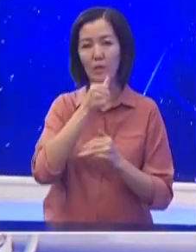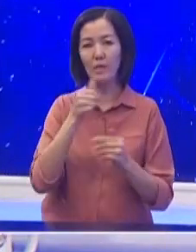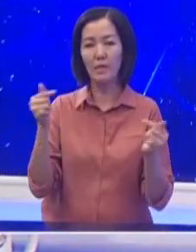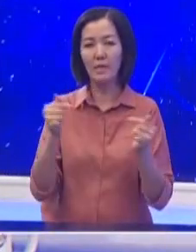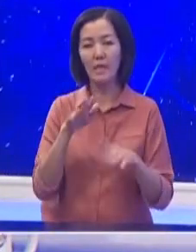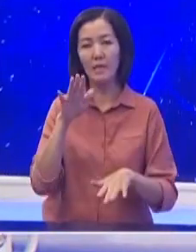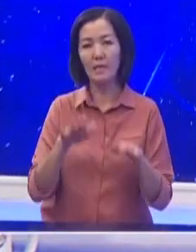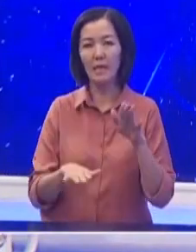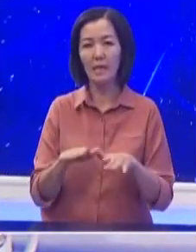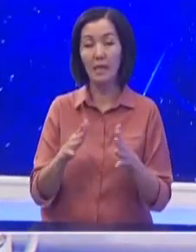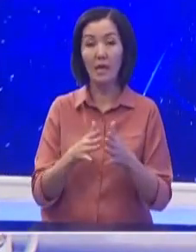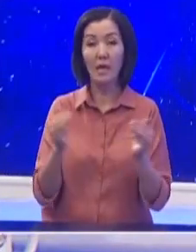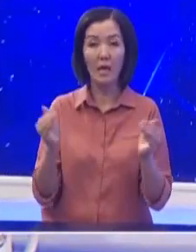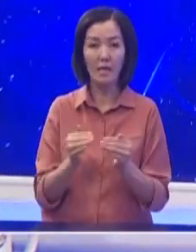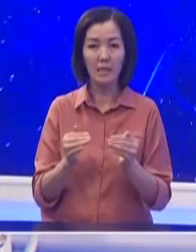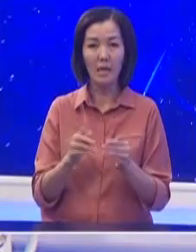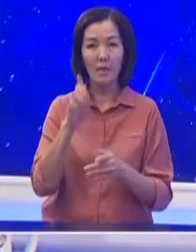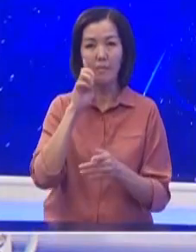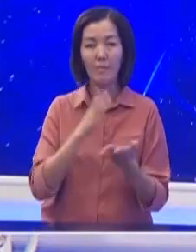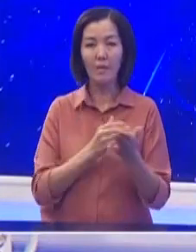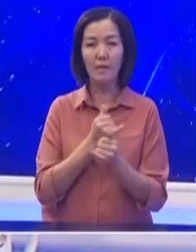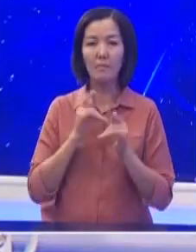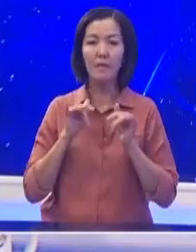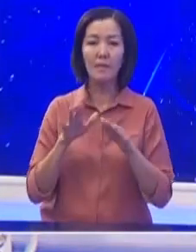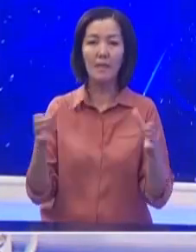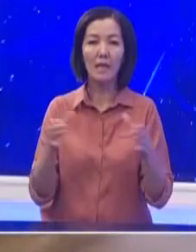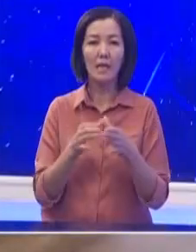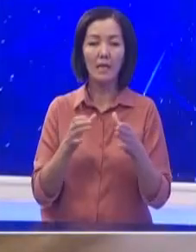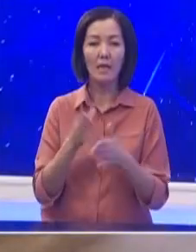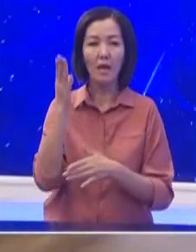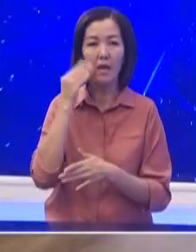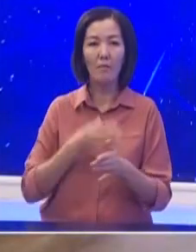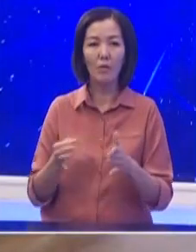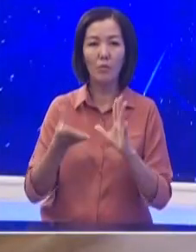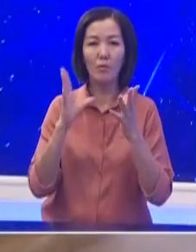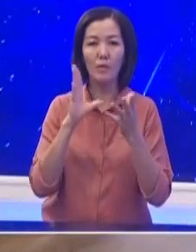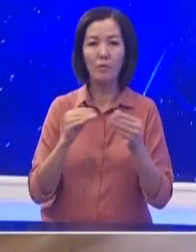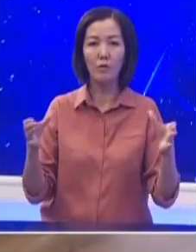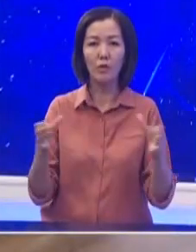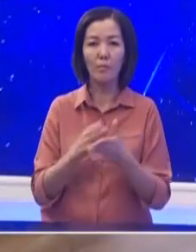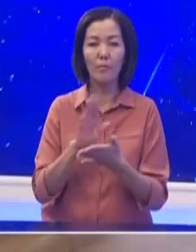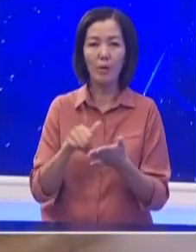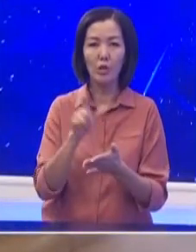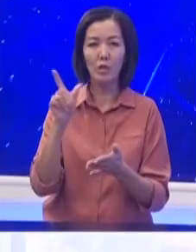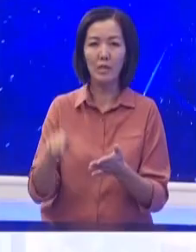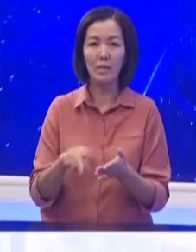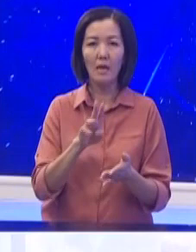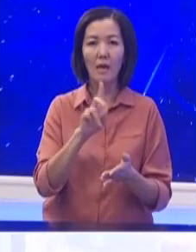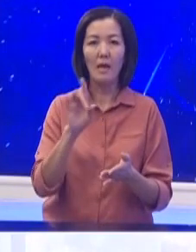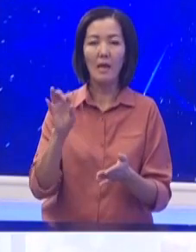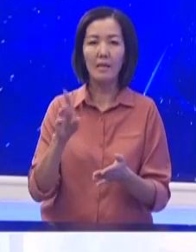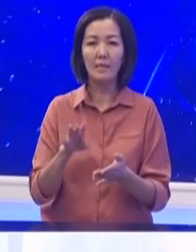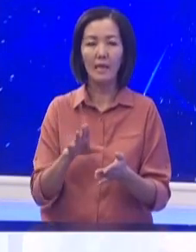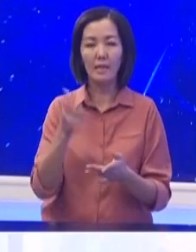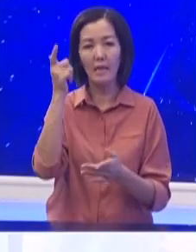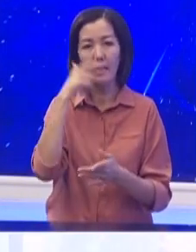кезеңімен салыстырғанда едәуір аз. Бұл жөнінде мемлекеттік қызмет істері агенттігінің Алматы облысы бойынша департаментінің басшысы Ләззат Бейсеғұлова